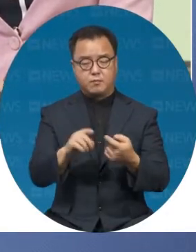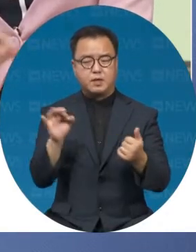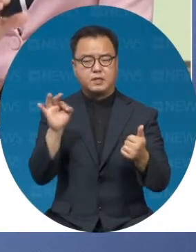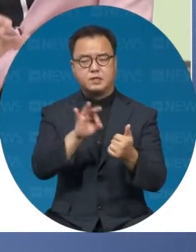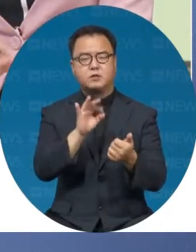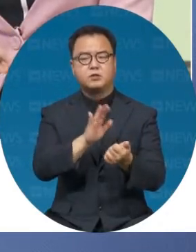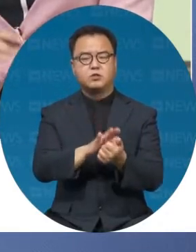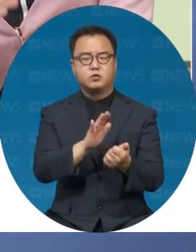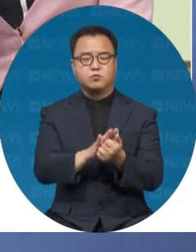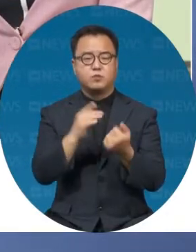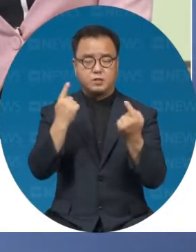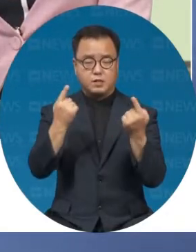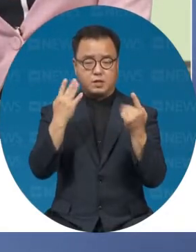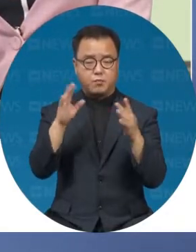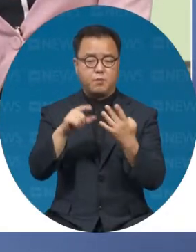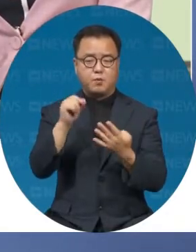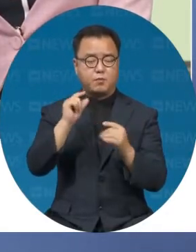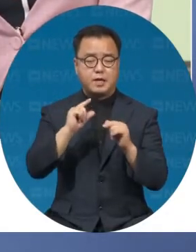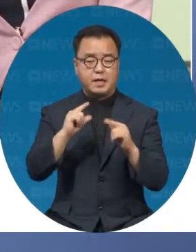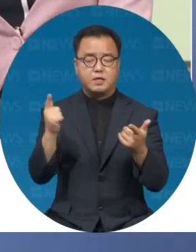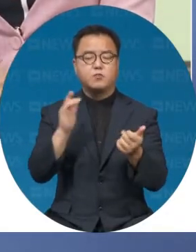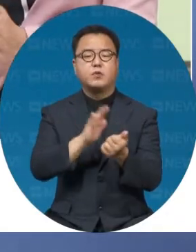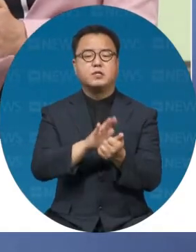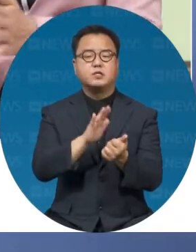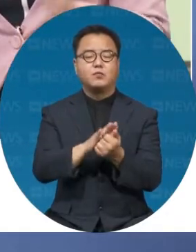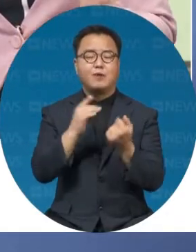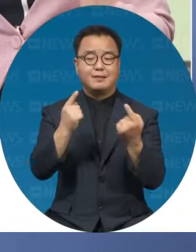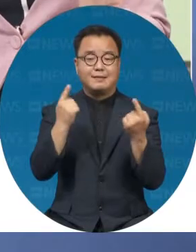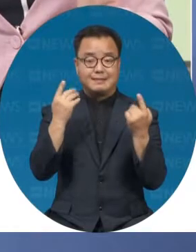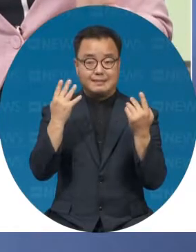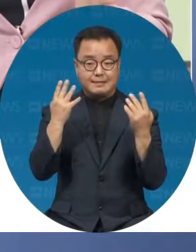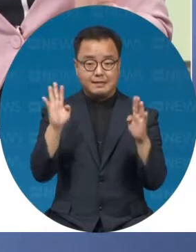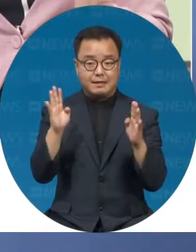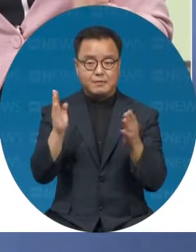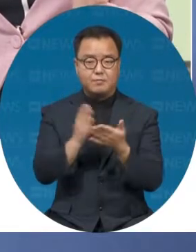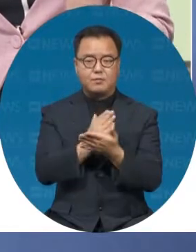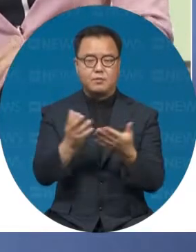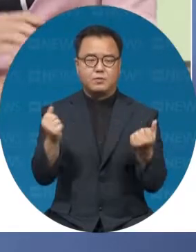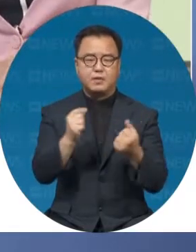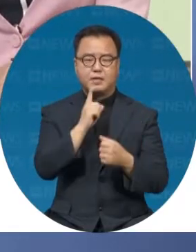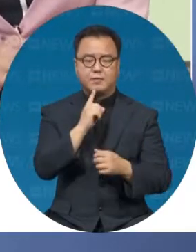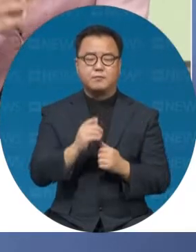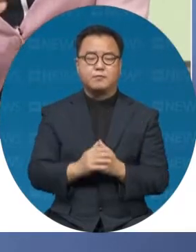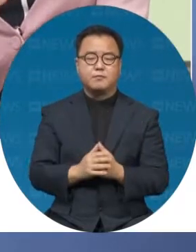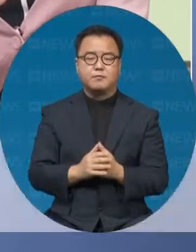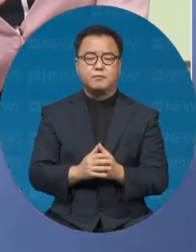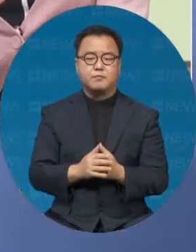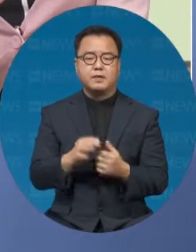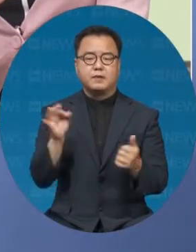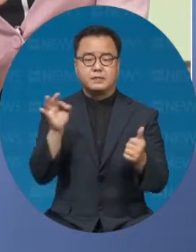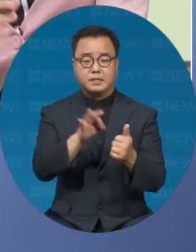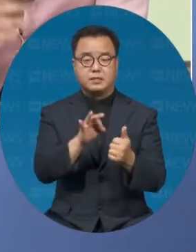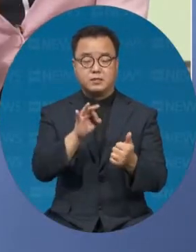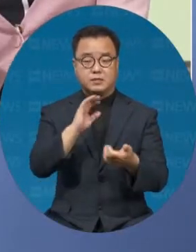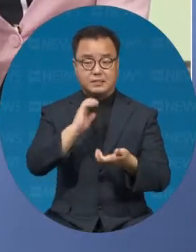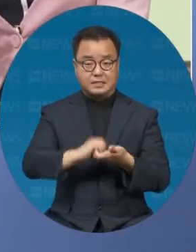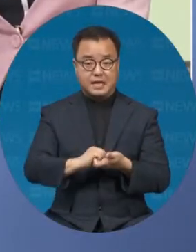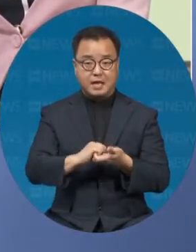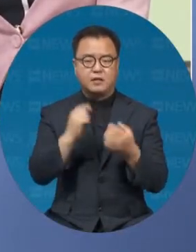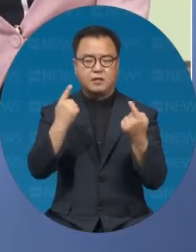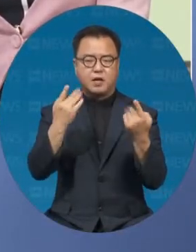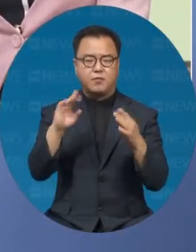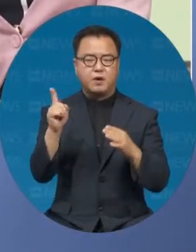아니고 지원을 하는 대학을 뽑는 것이라고 강조했습니다 두개의 차이를 어 돼요 이제 재정지원 제한 대학 은 말 그대로